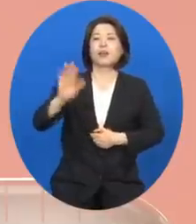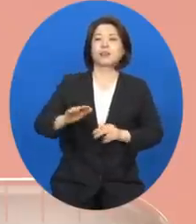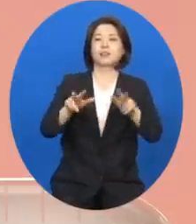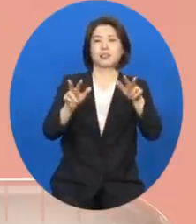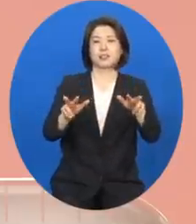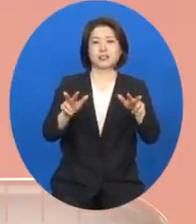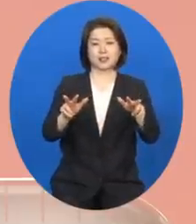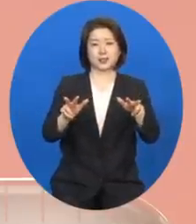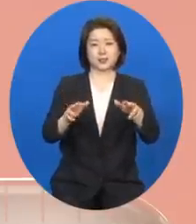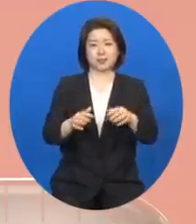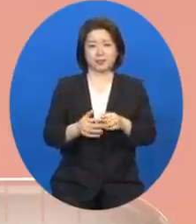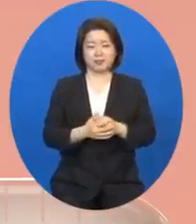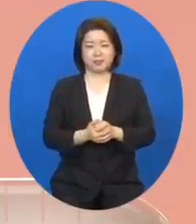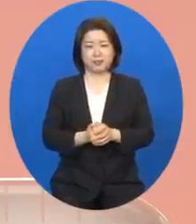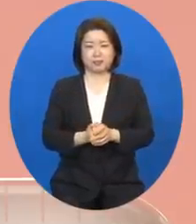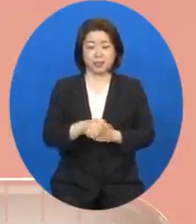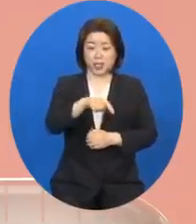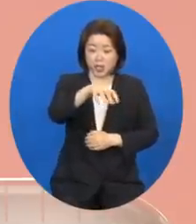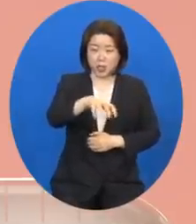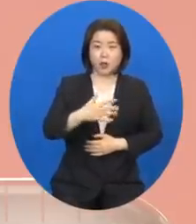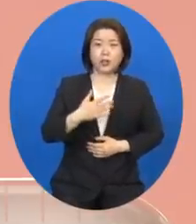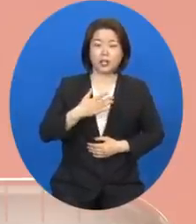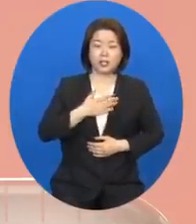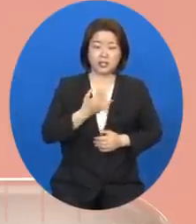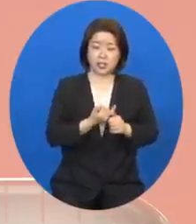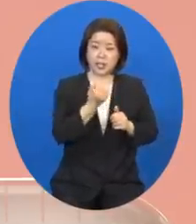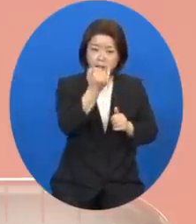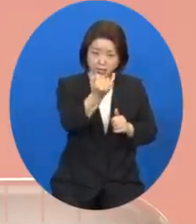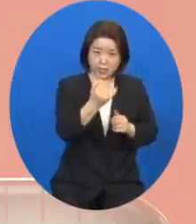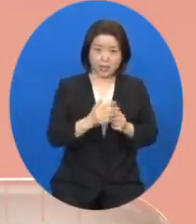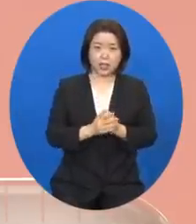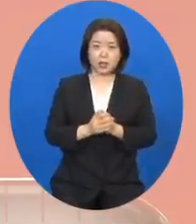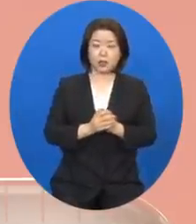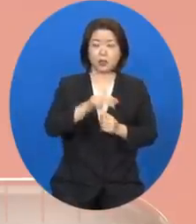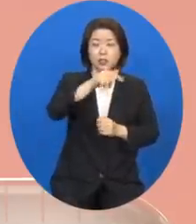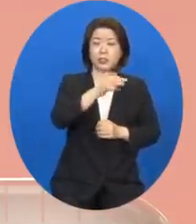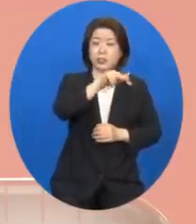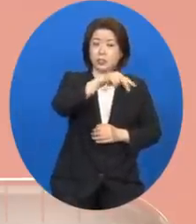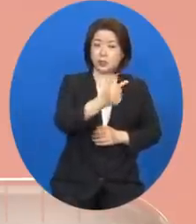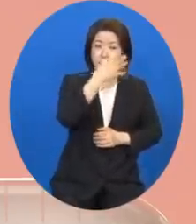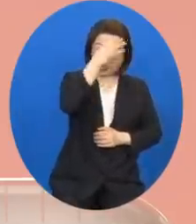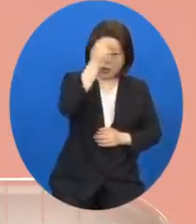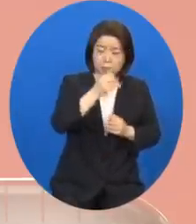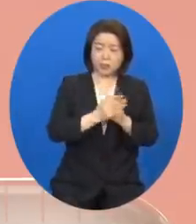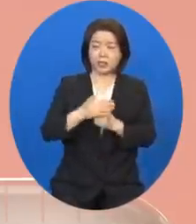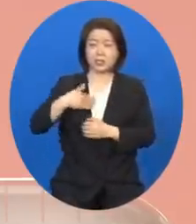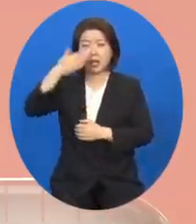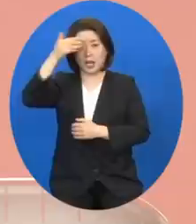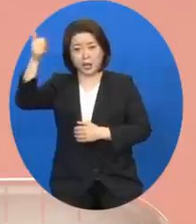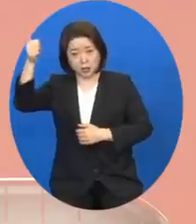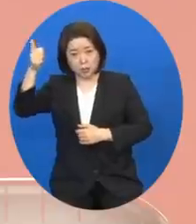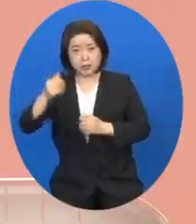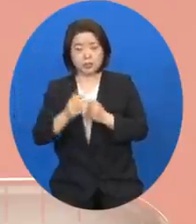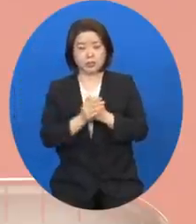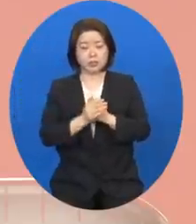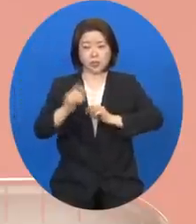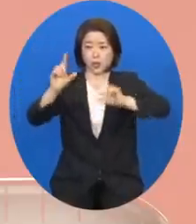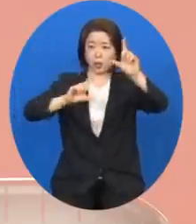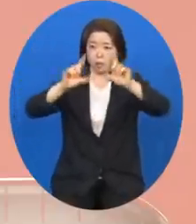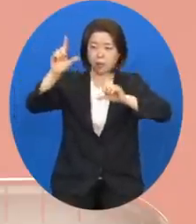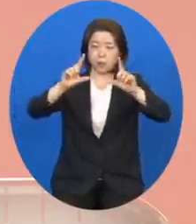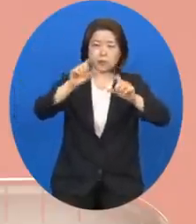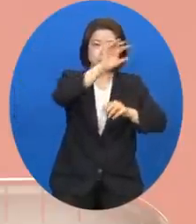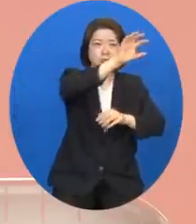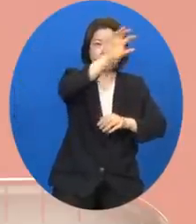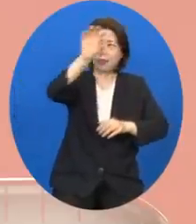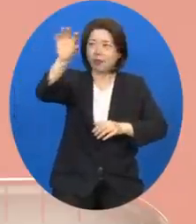지금 여기 있는 제 아내, 저희 정주 할머니, 저희 할아버지의 흔적이 고스란히